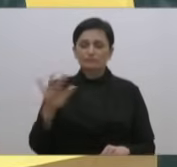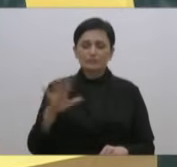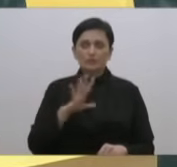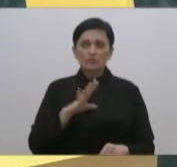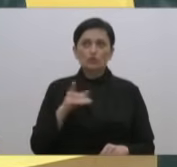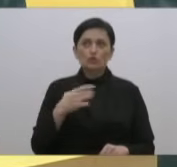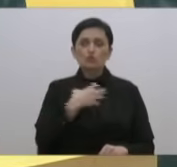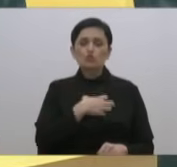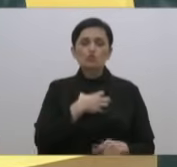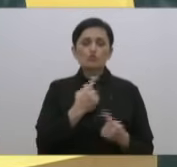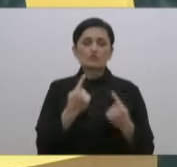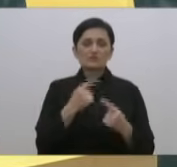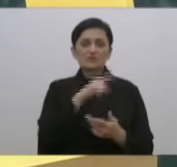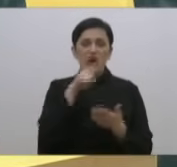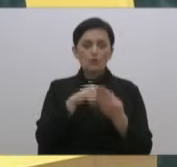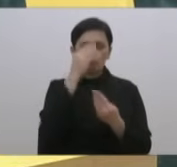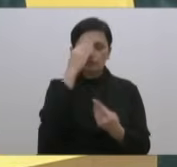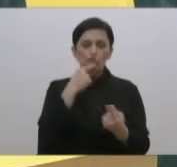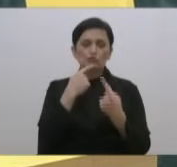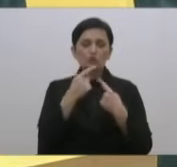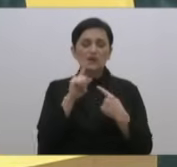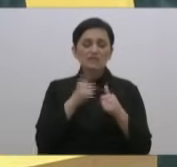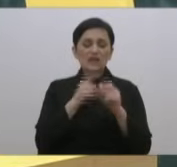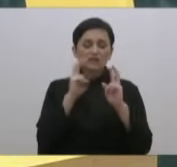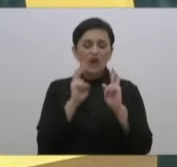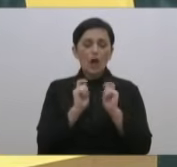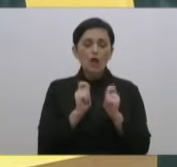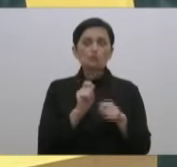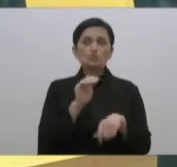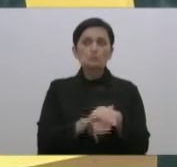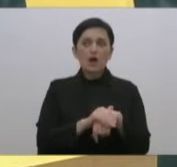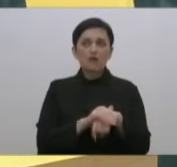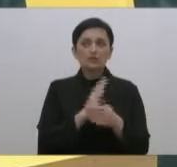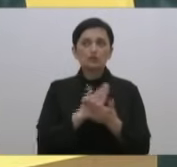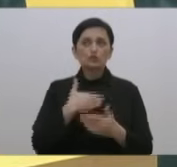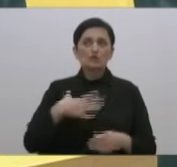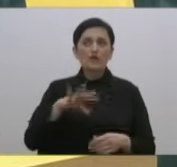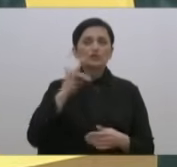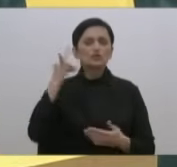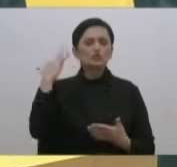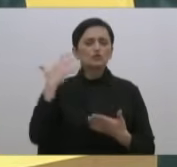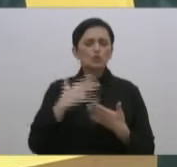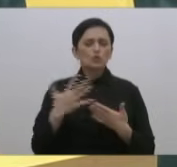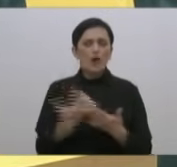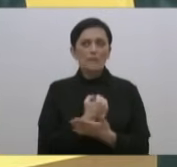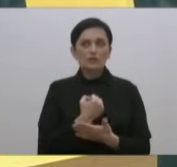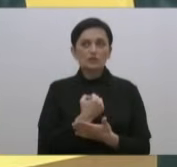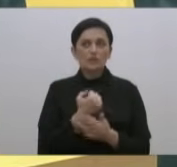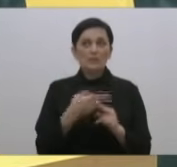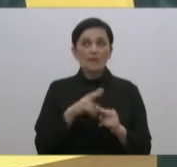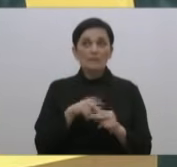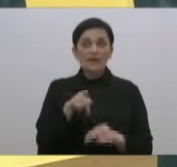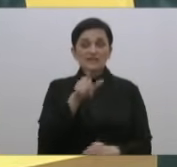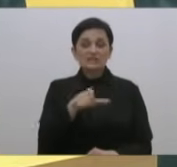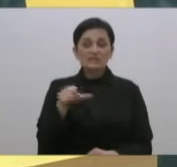საკითხზე მსჯელობის დროს, რასაც ეწოდება და რაც ფაქტია, რომ არის ჩვენი ქვეყნის ისტორიული გამარჯვება. ეს